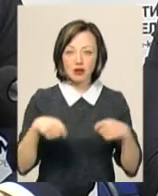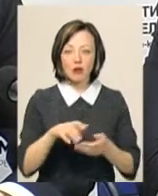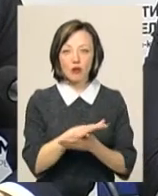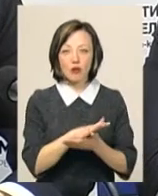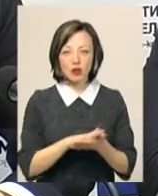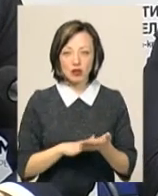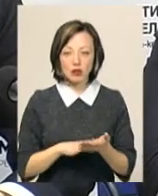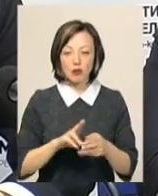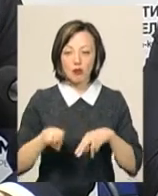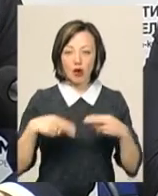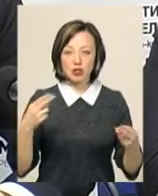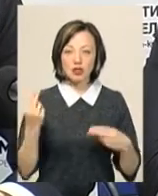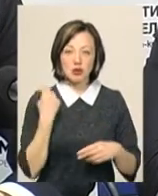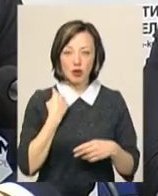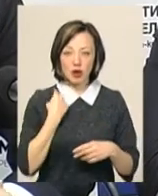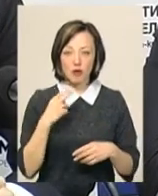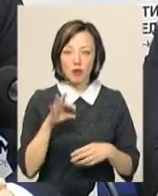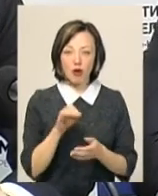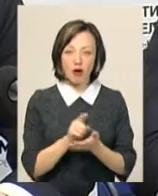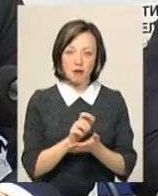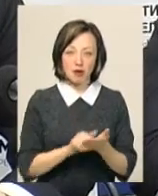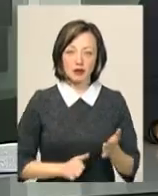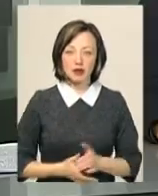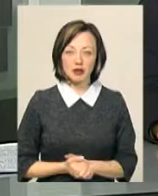подальшого погашення заборгованості по аліментах.